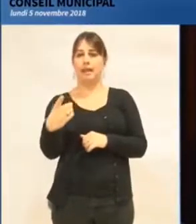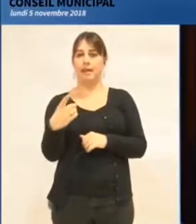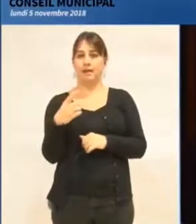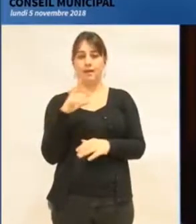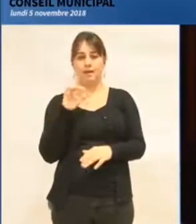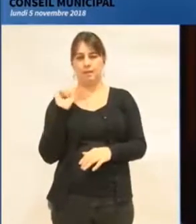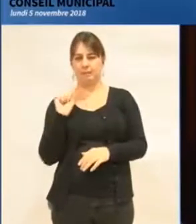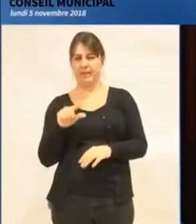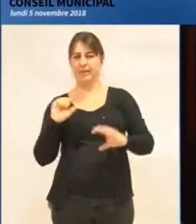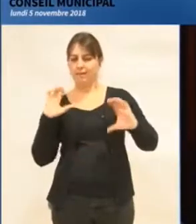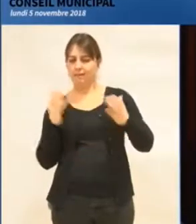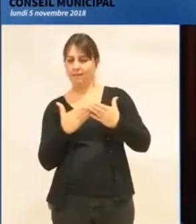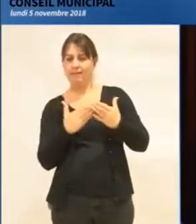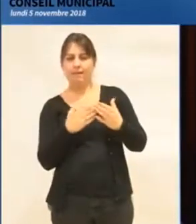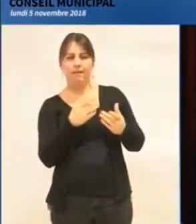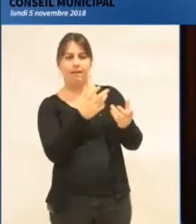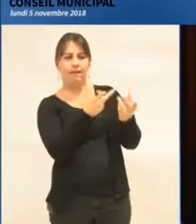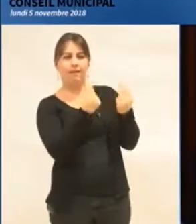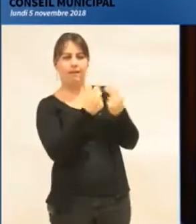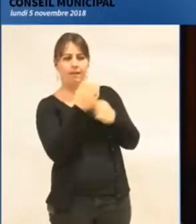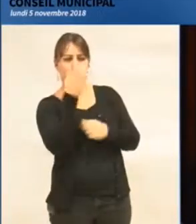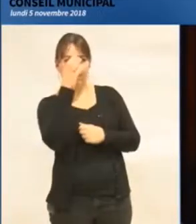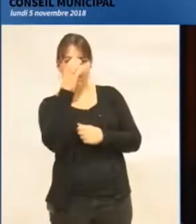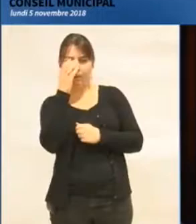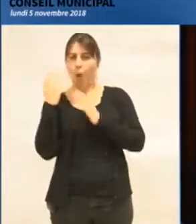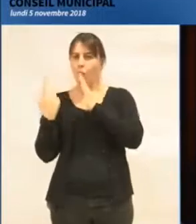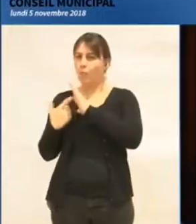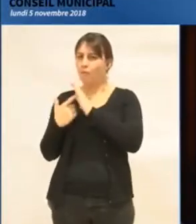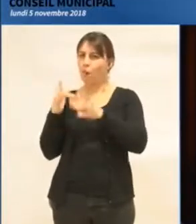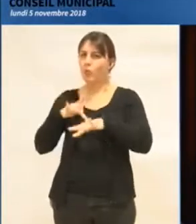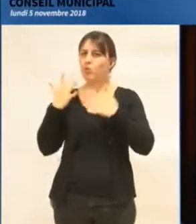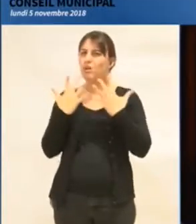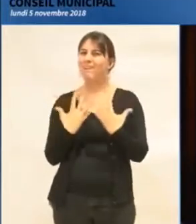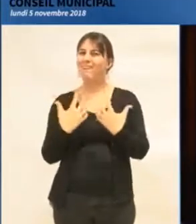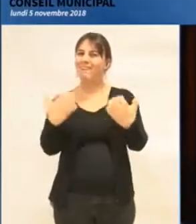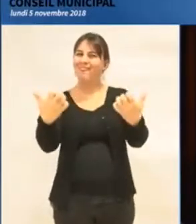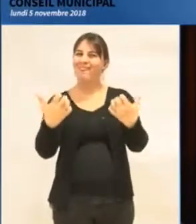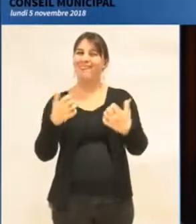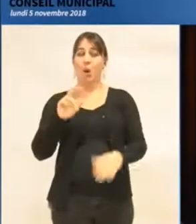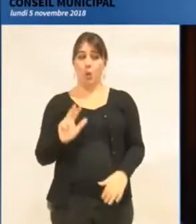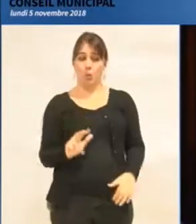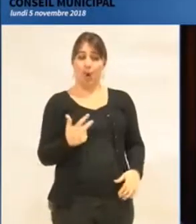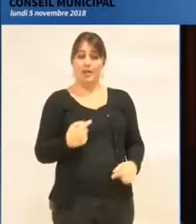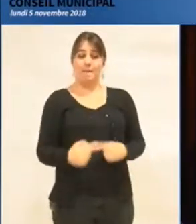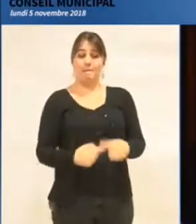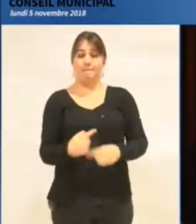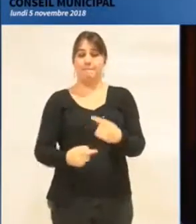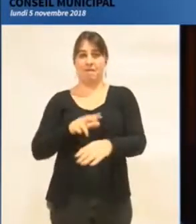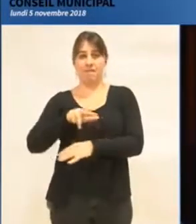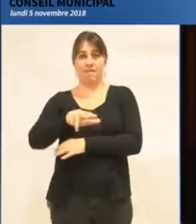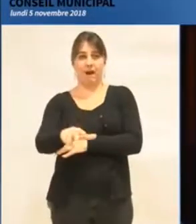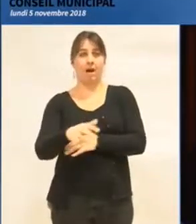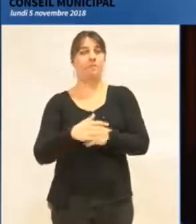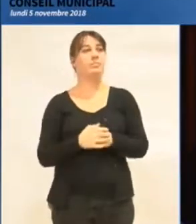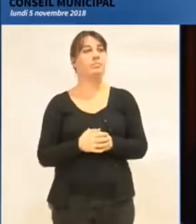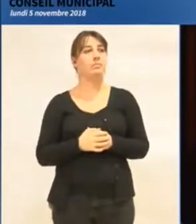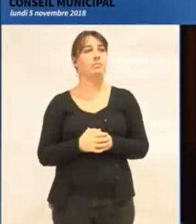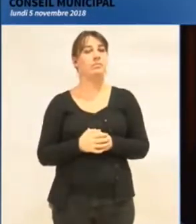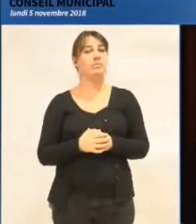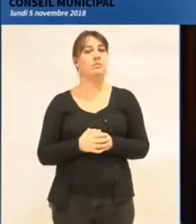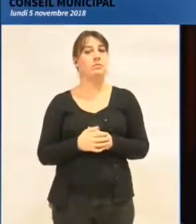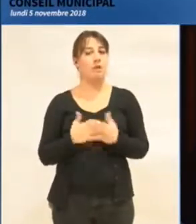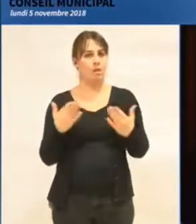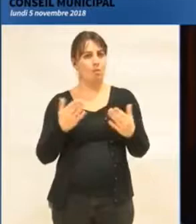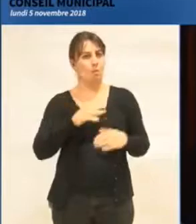entendu. Vous avez organisé 2 CLSPD pléniers depuis le début du mandat, il y en a un 3e en cours. Je ne sous-estime